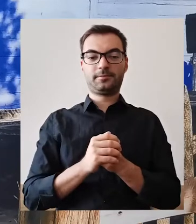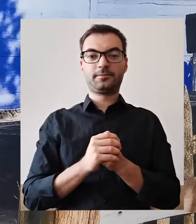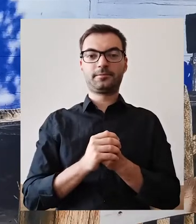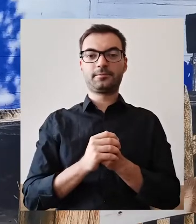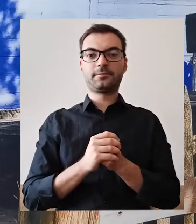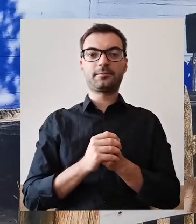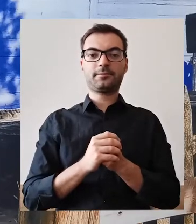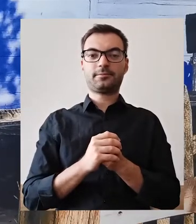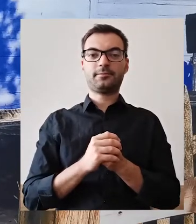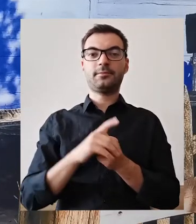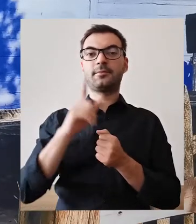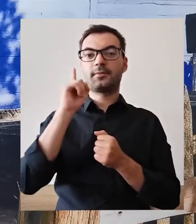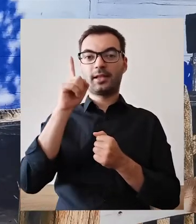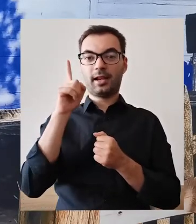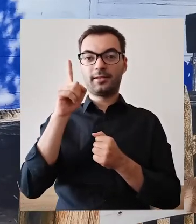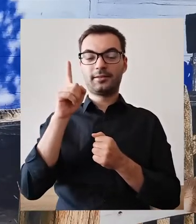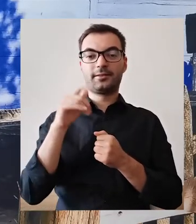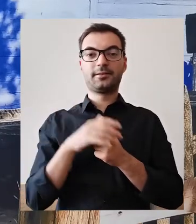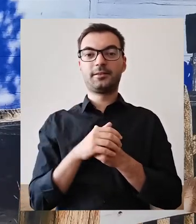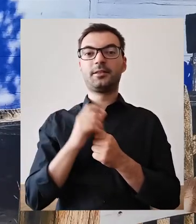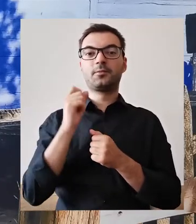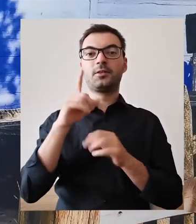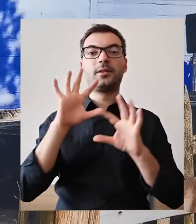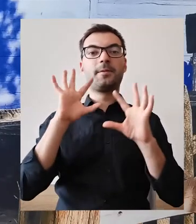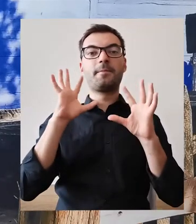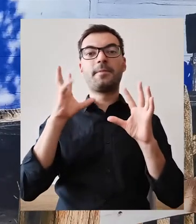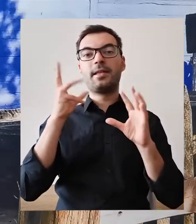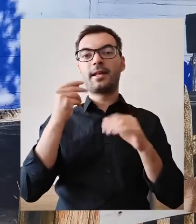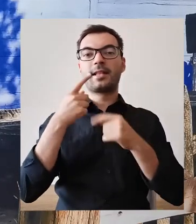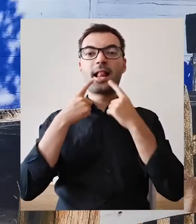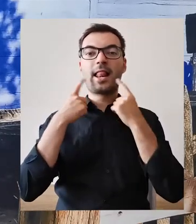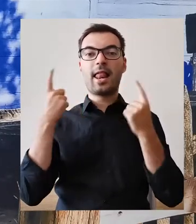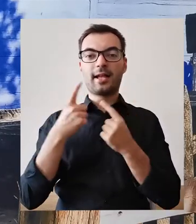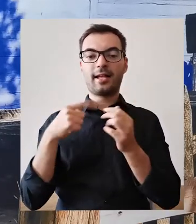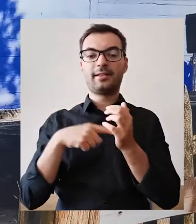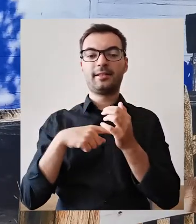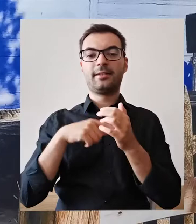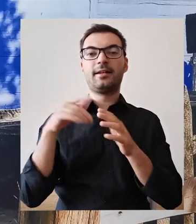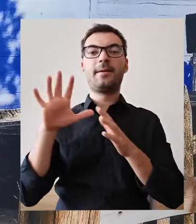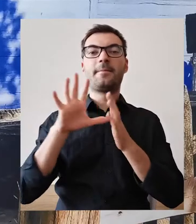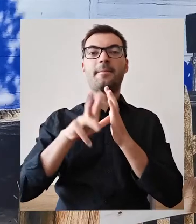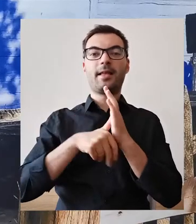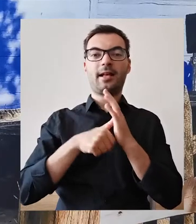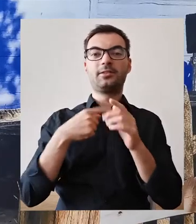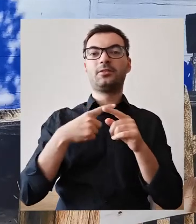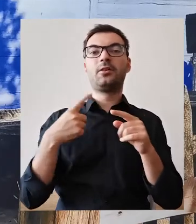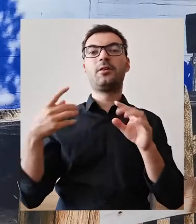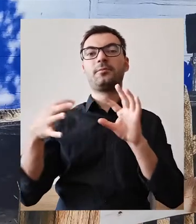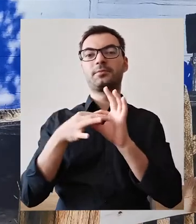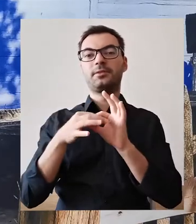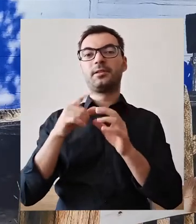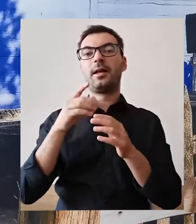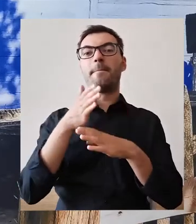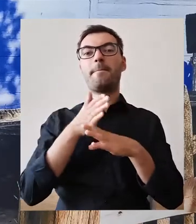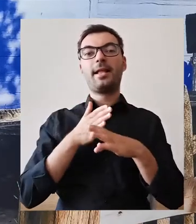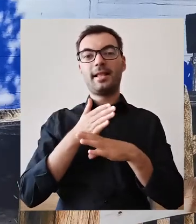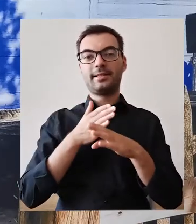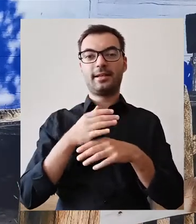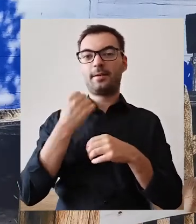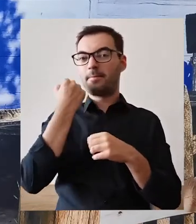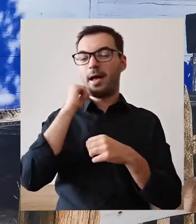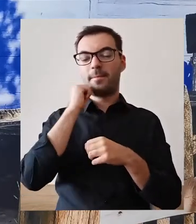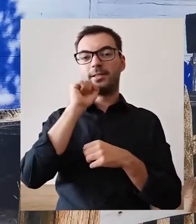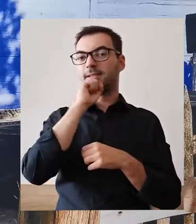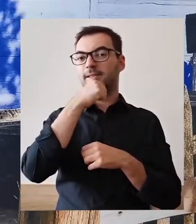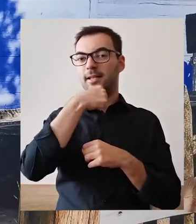natomiast jest również piękna legenda o związku tej miejscowości z pizzą bardzo bardzo